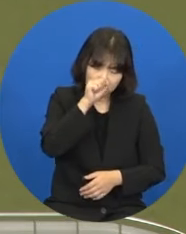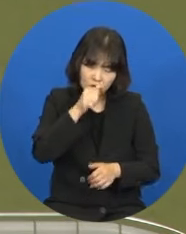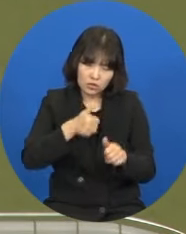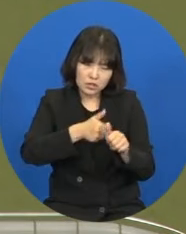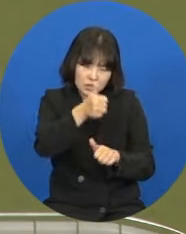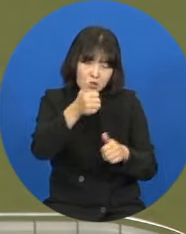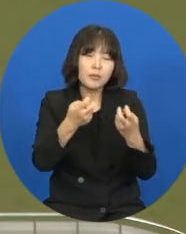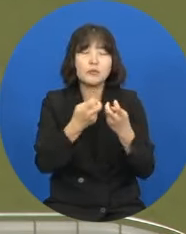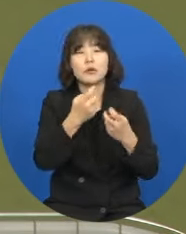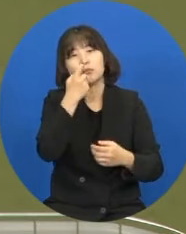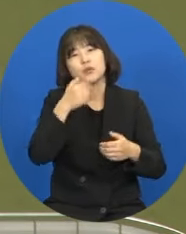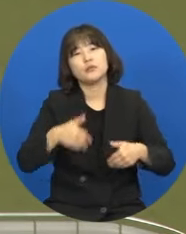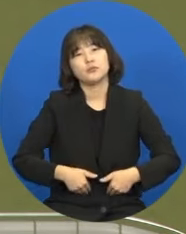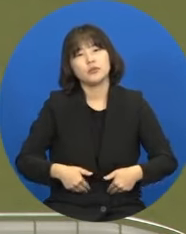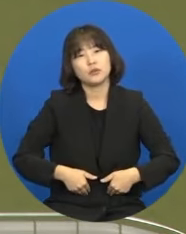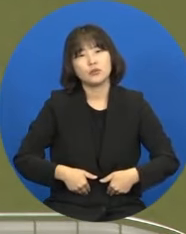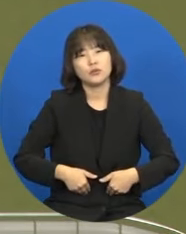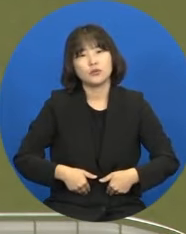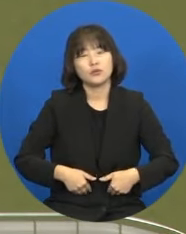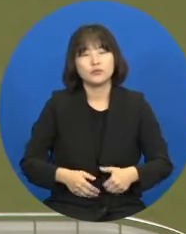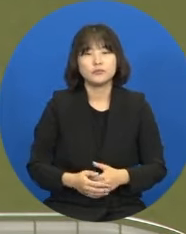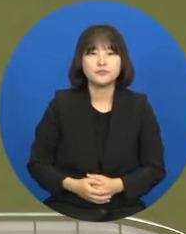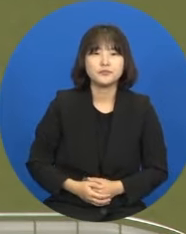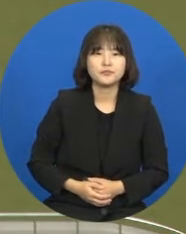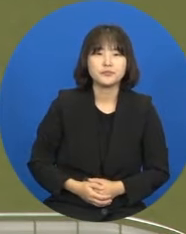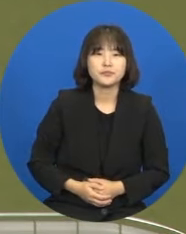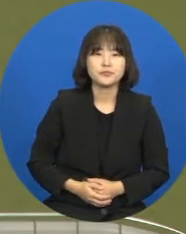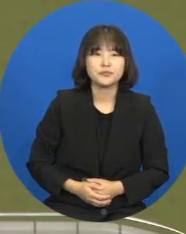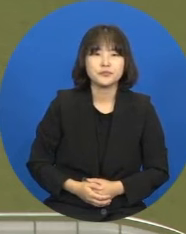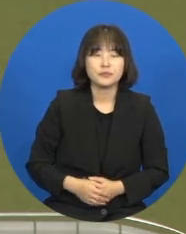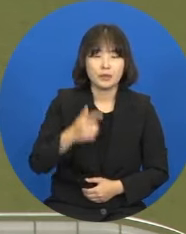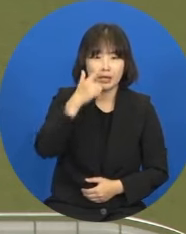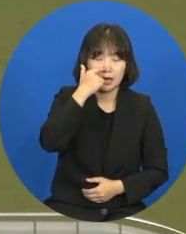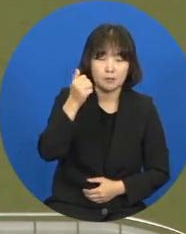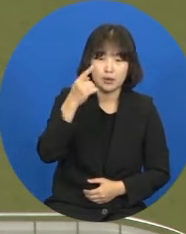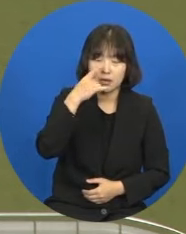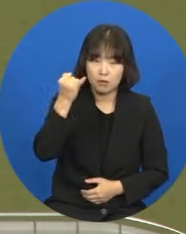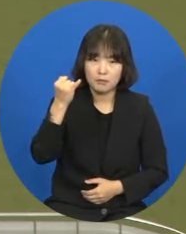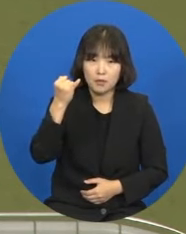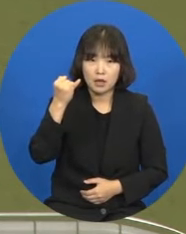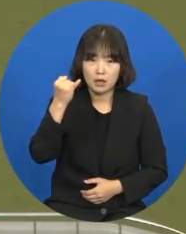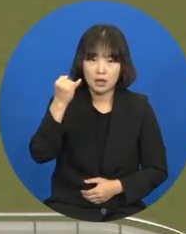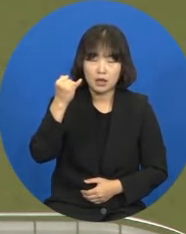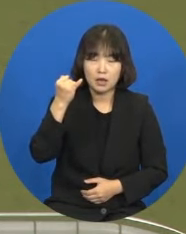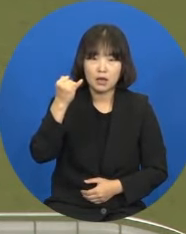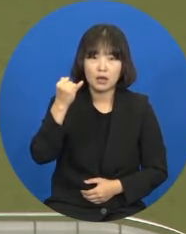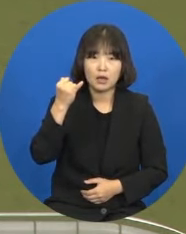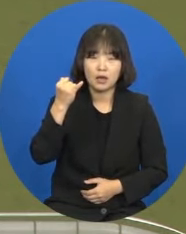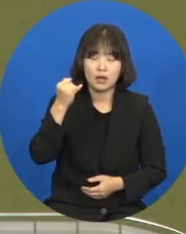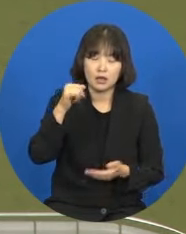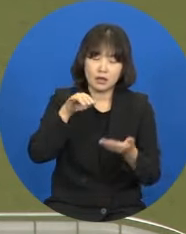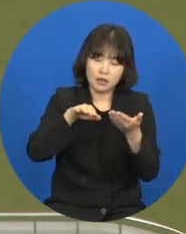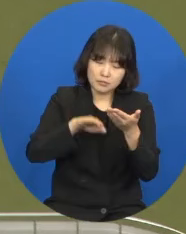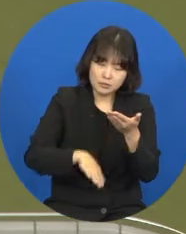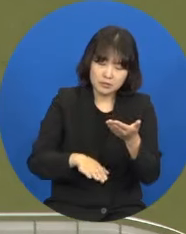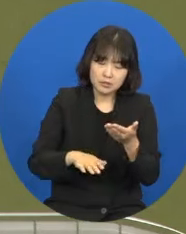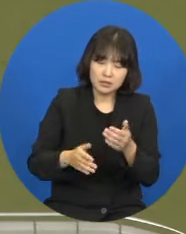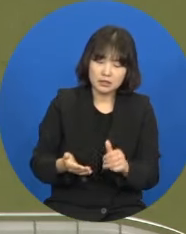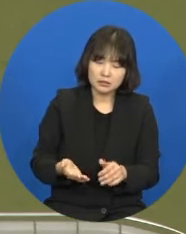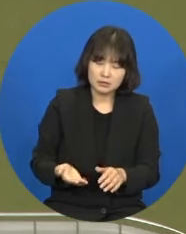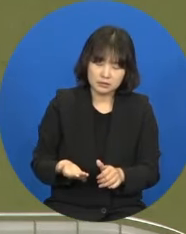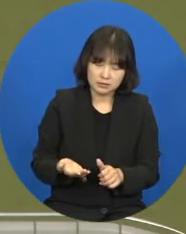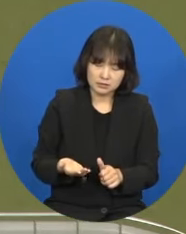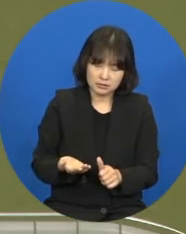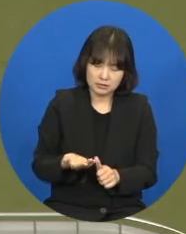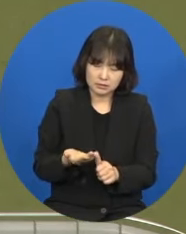합니다 아빠 엄마 밑에 자라는 가정 엄마의 돌 아래 아빠의 돌봄 아래